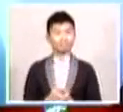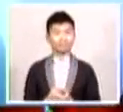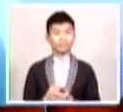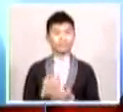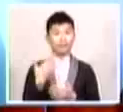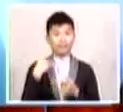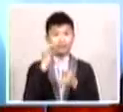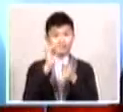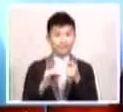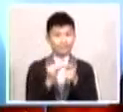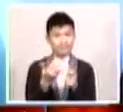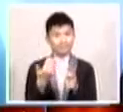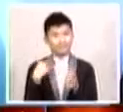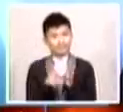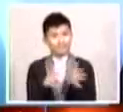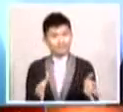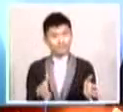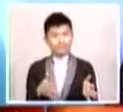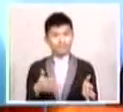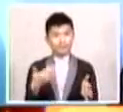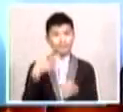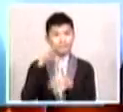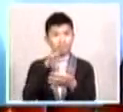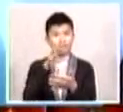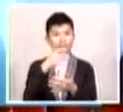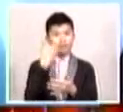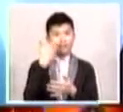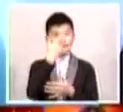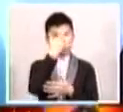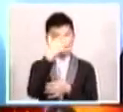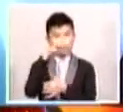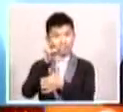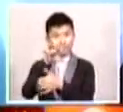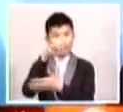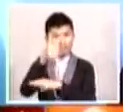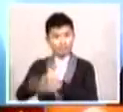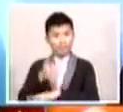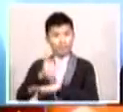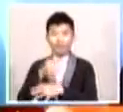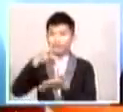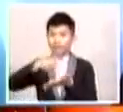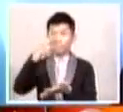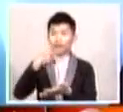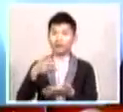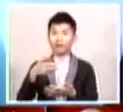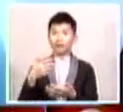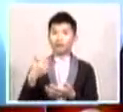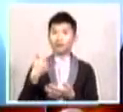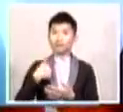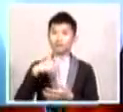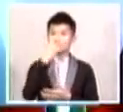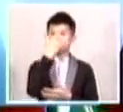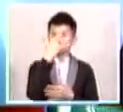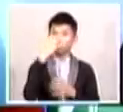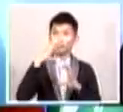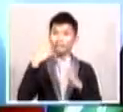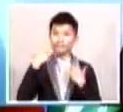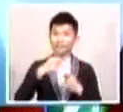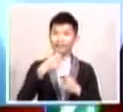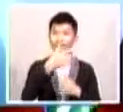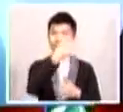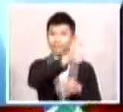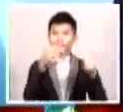前的100年间，被德国占领3次。德国、法国老一代的政治领导人，不但不计